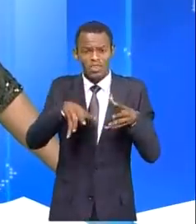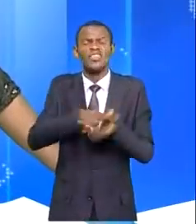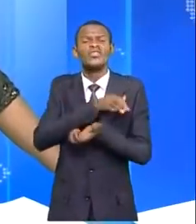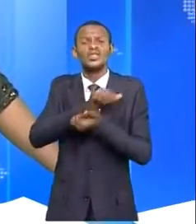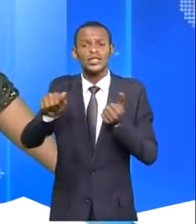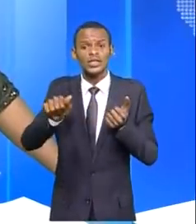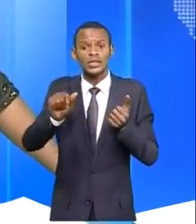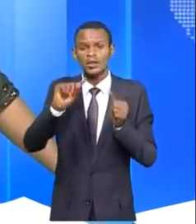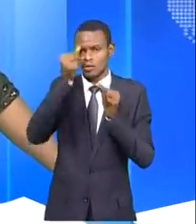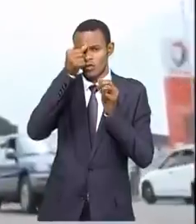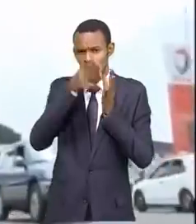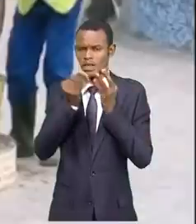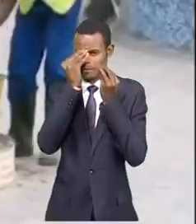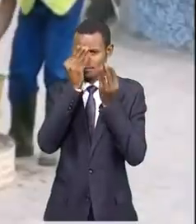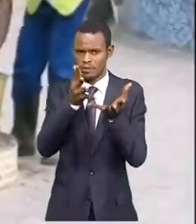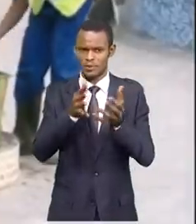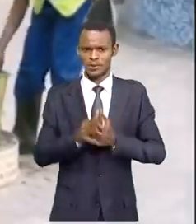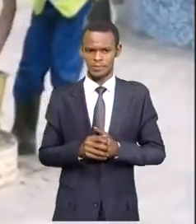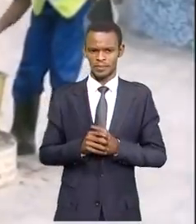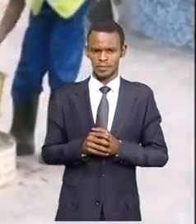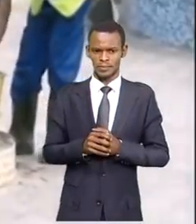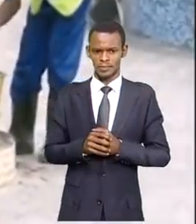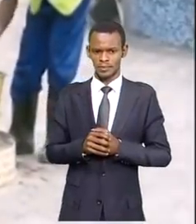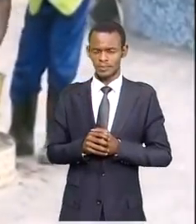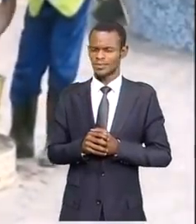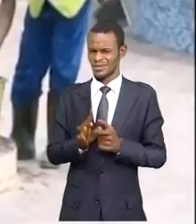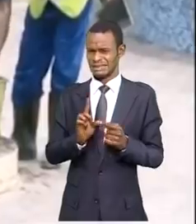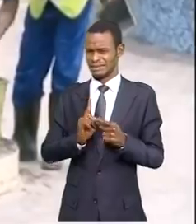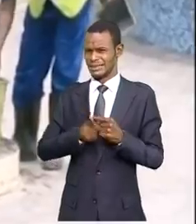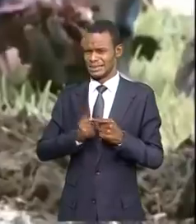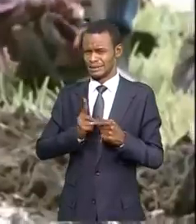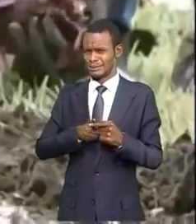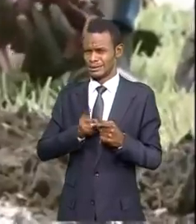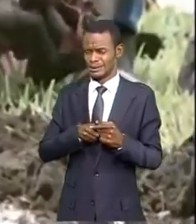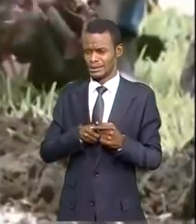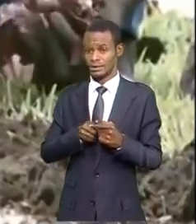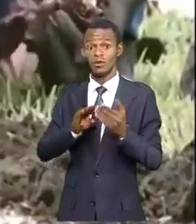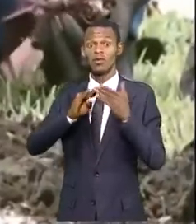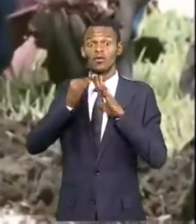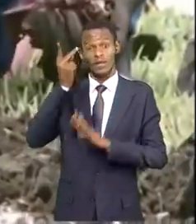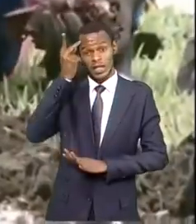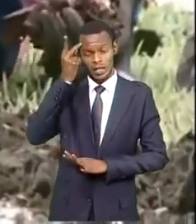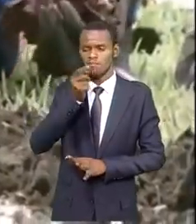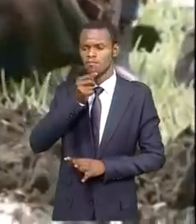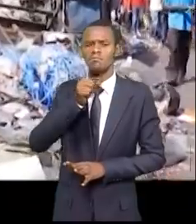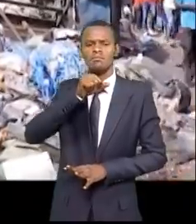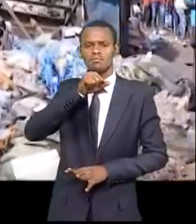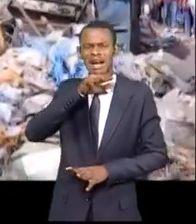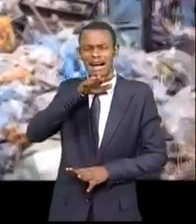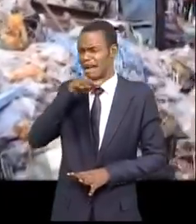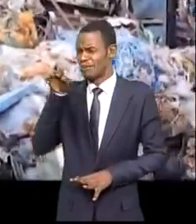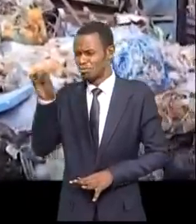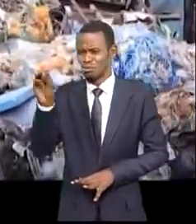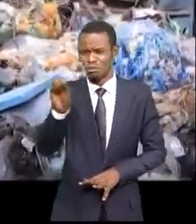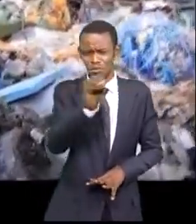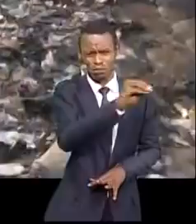coucou bien facile très difficile même pour maintenir la propreté dans la ville province de kinshasa surtout avec des tonnes